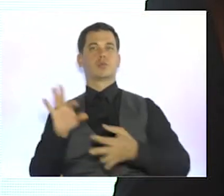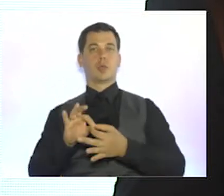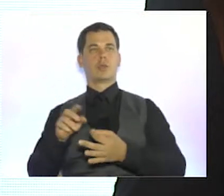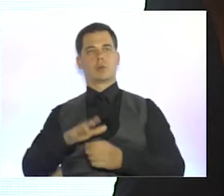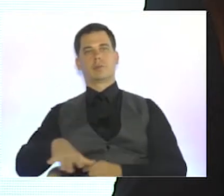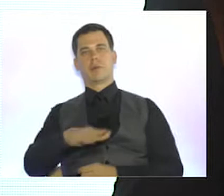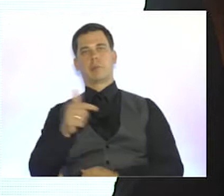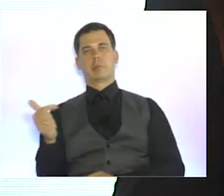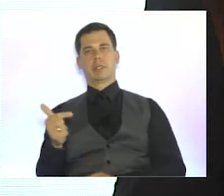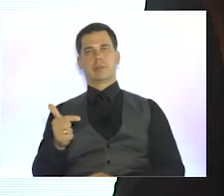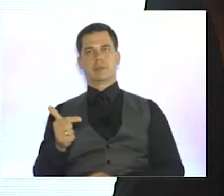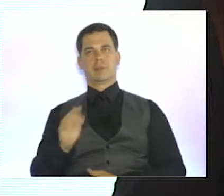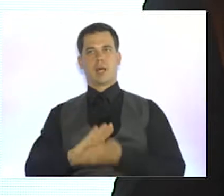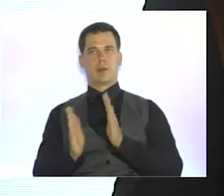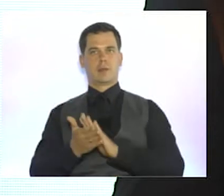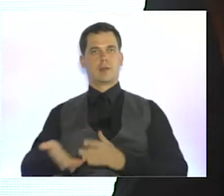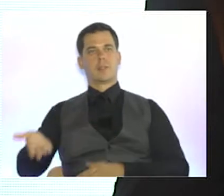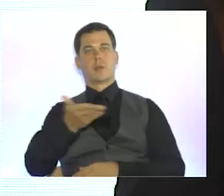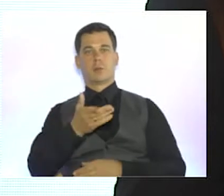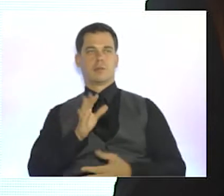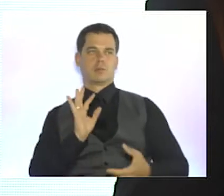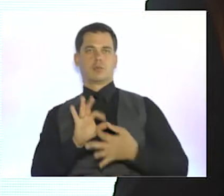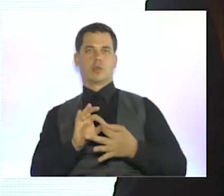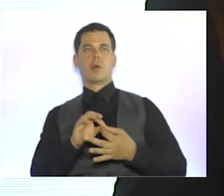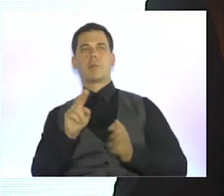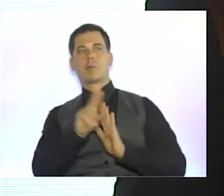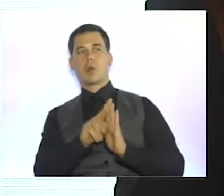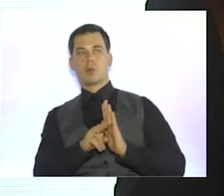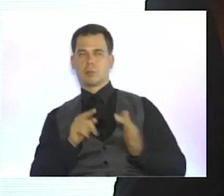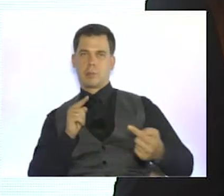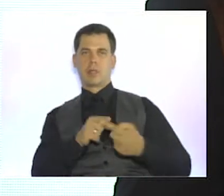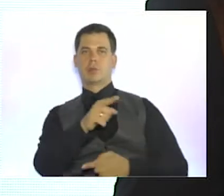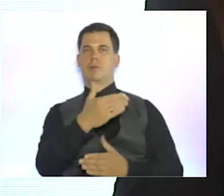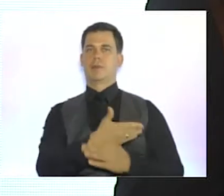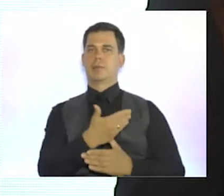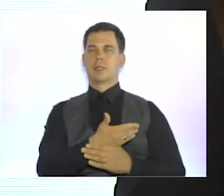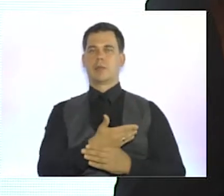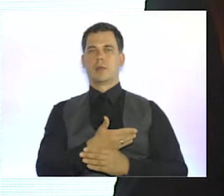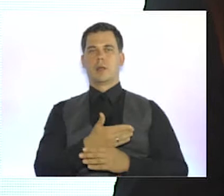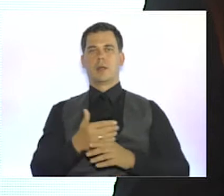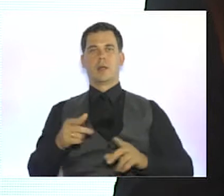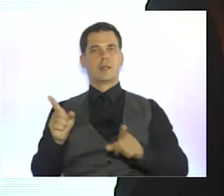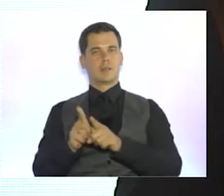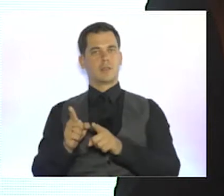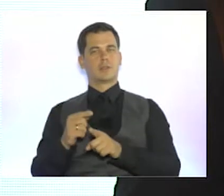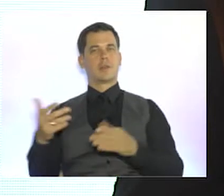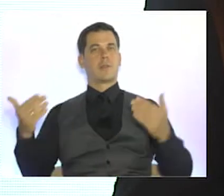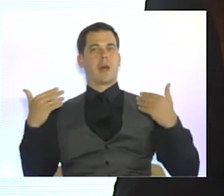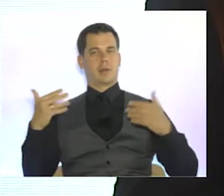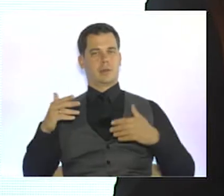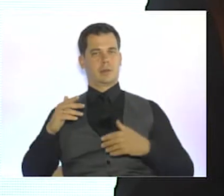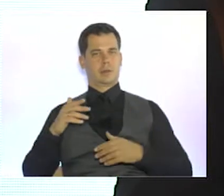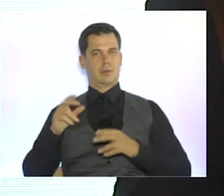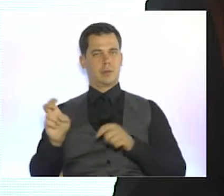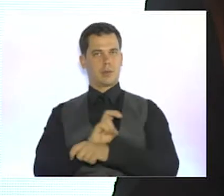lokalnym rynkiem pracodawców. Więc myślę, mamy zresztą w parku